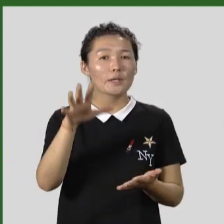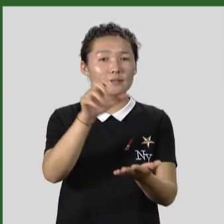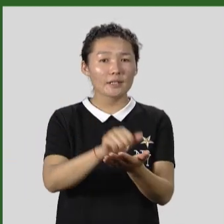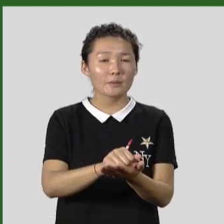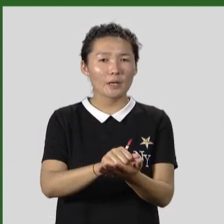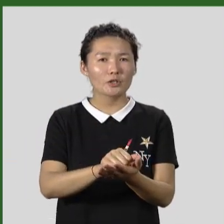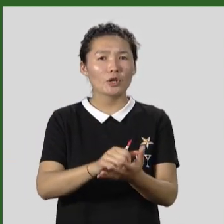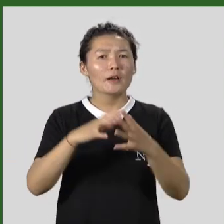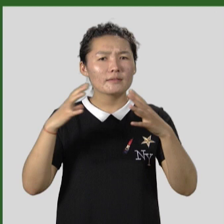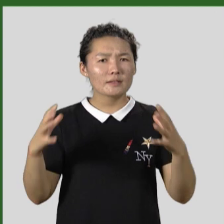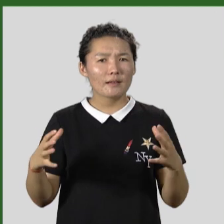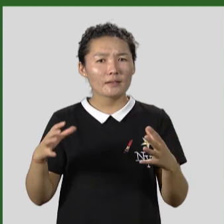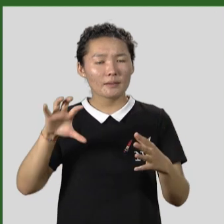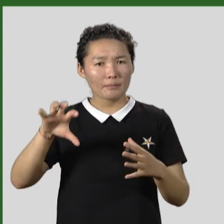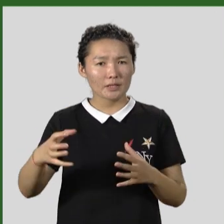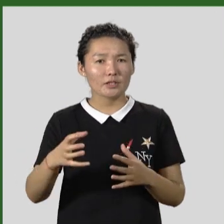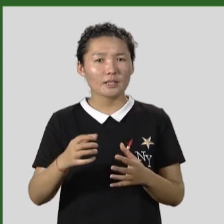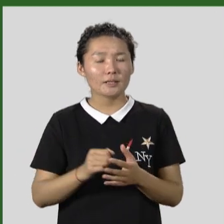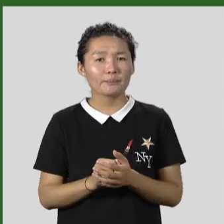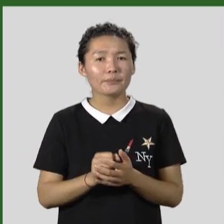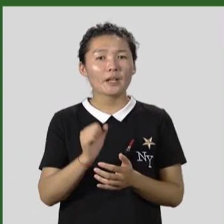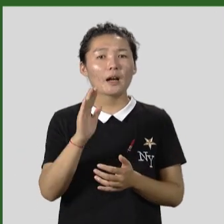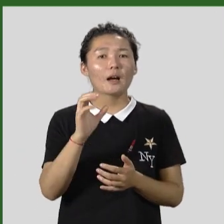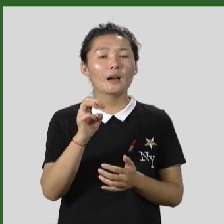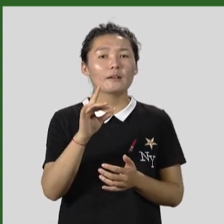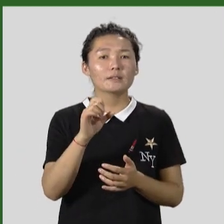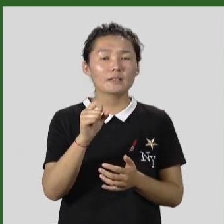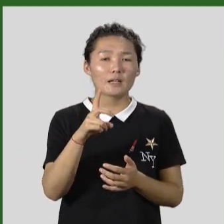занимающую целый материк – Австралия.